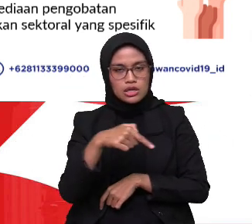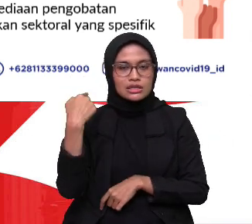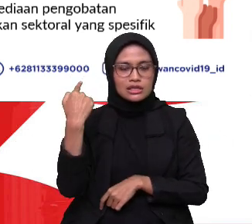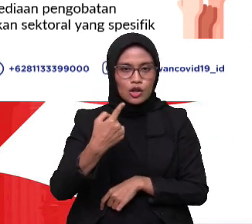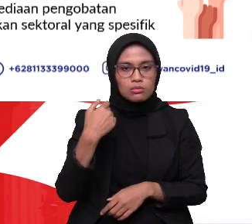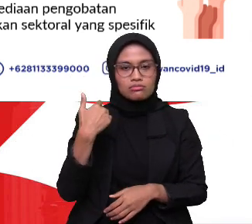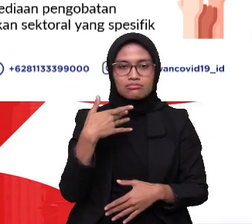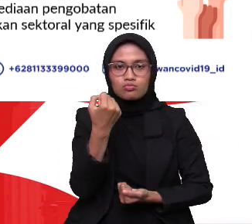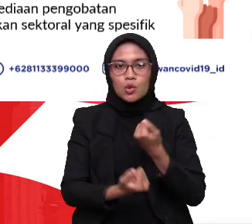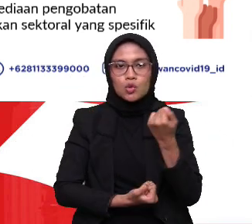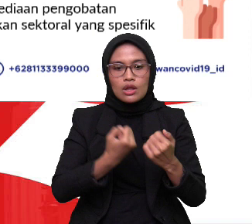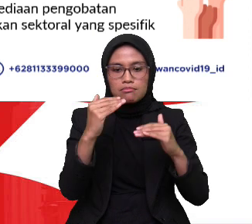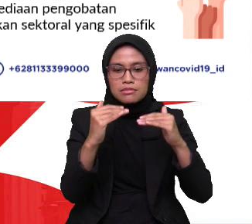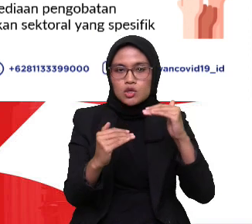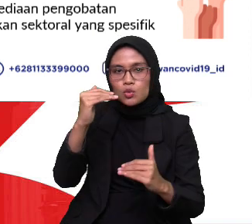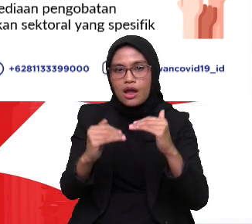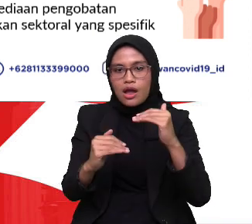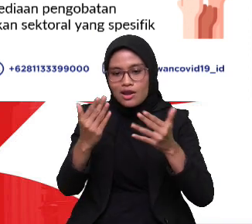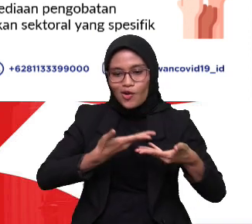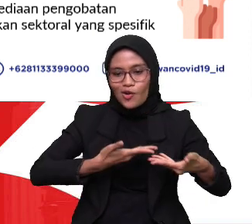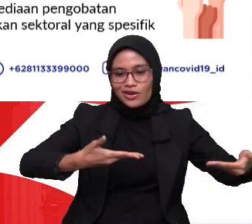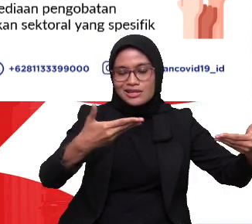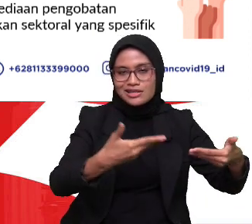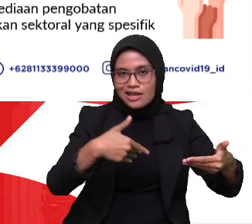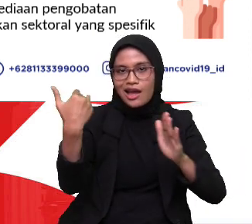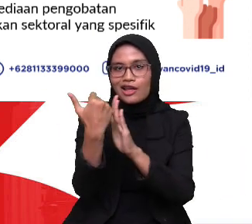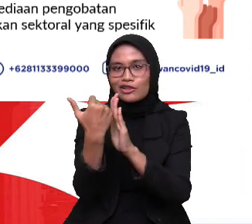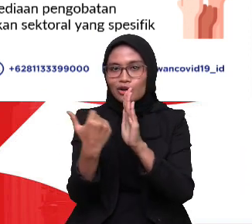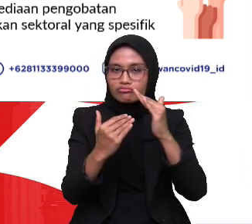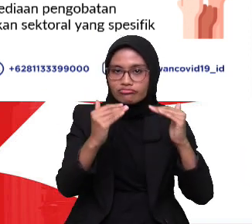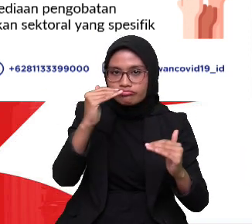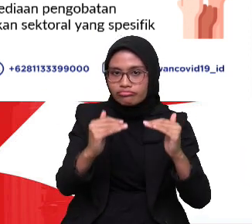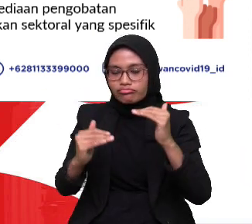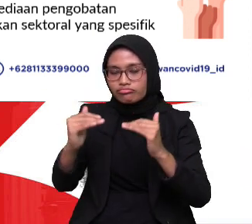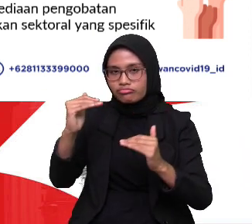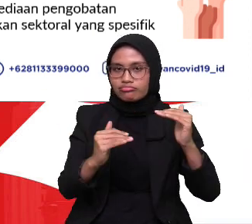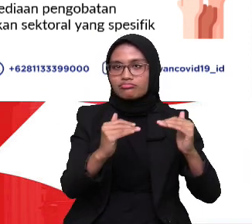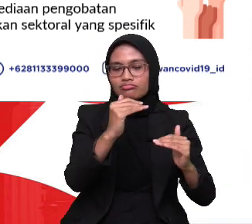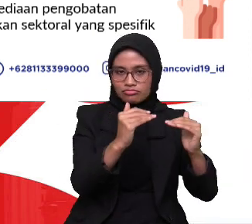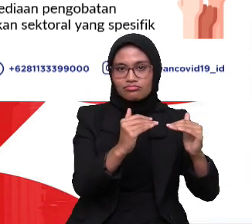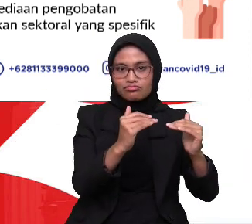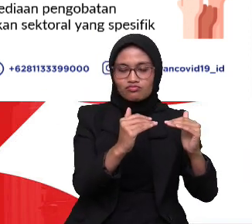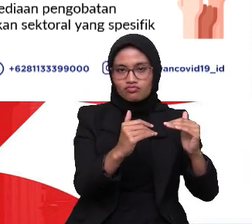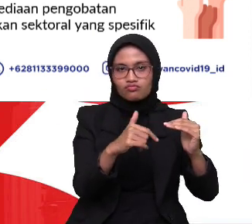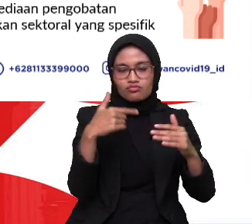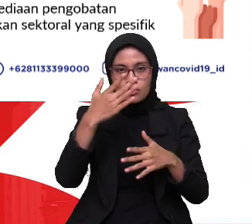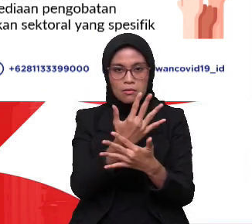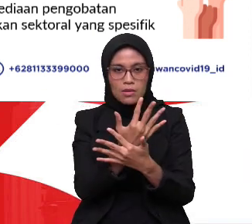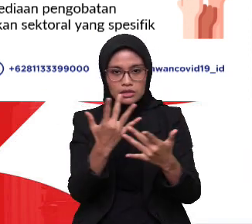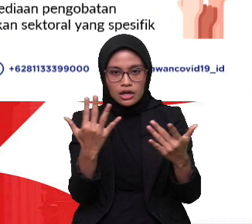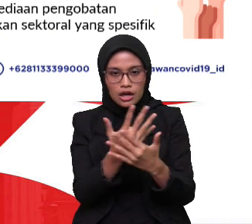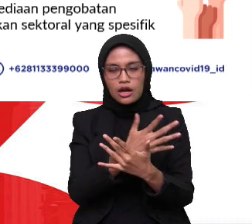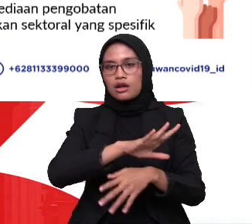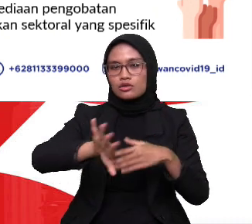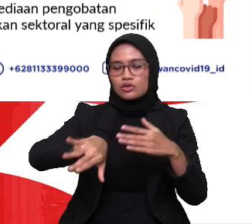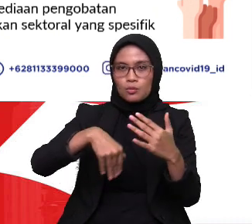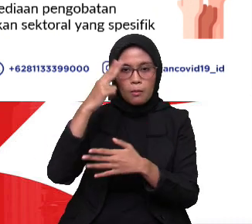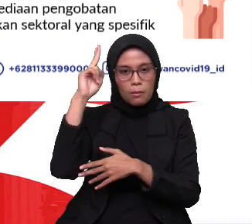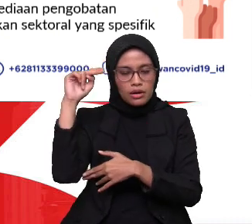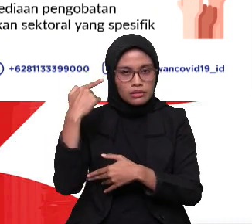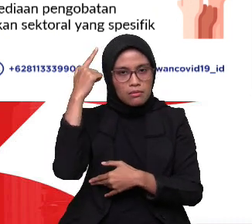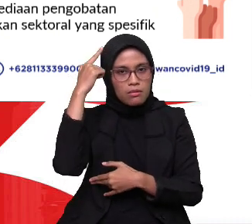dengan keadaan pandemi yang amat dinamis hal ini berhasil mendewasakan masyarakat serta tata kelola